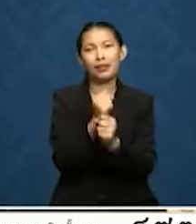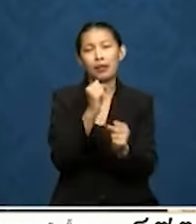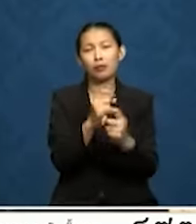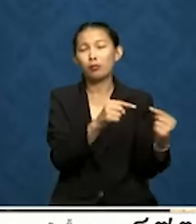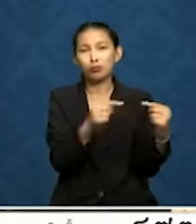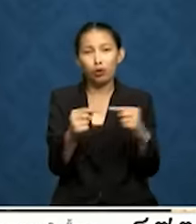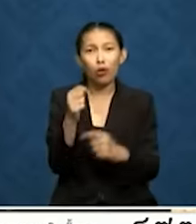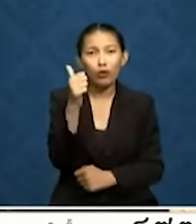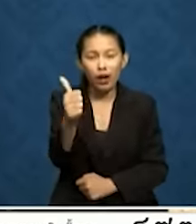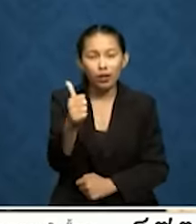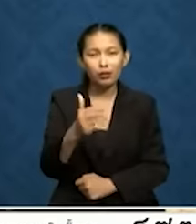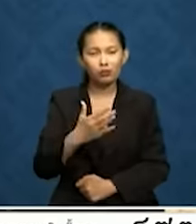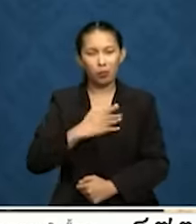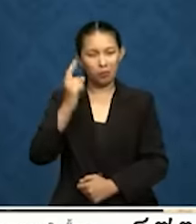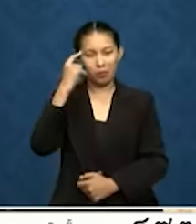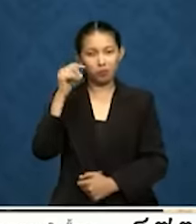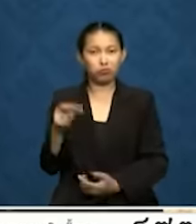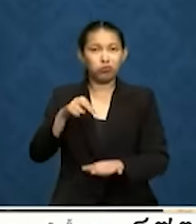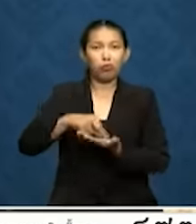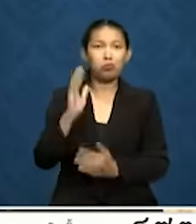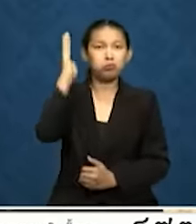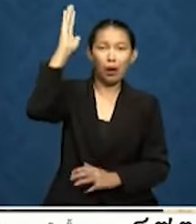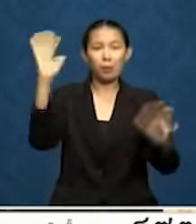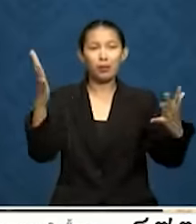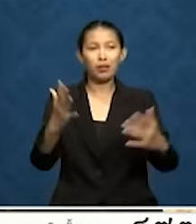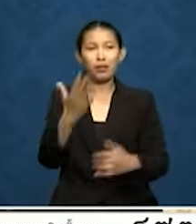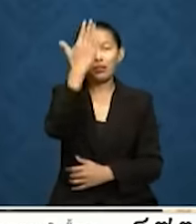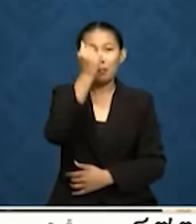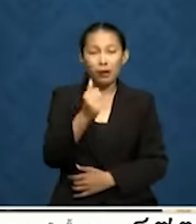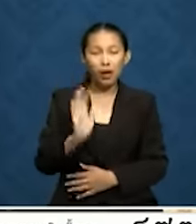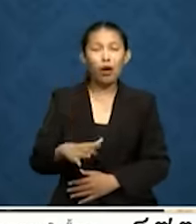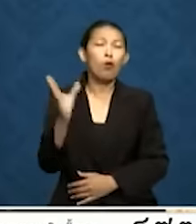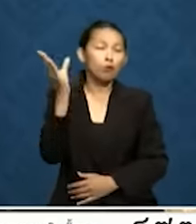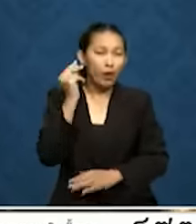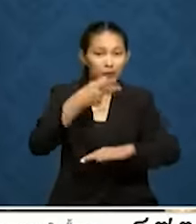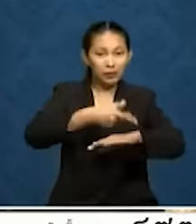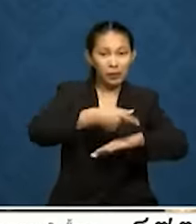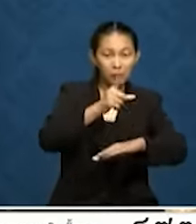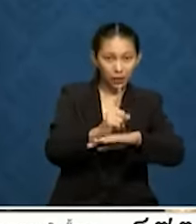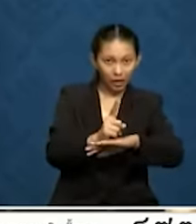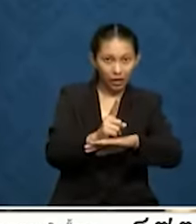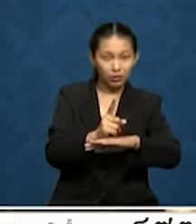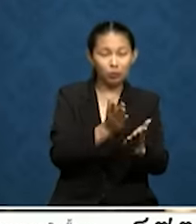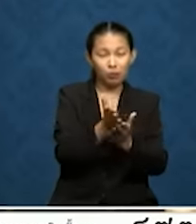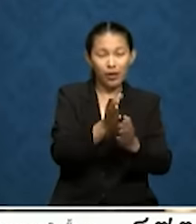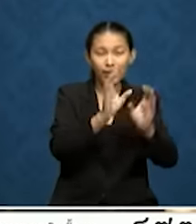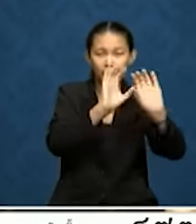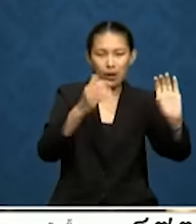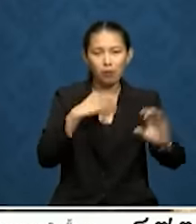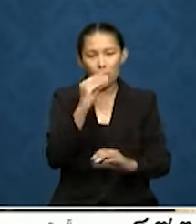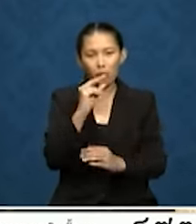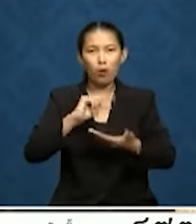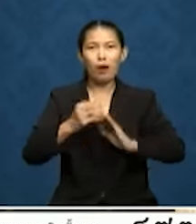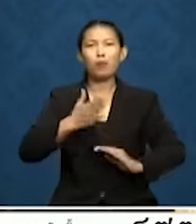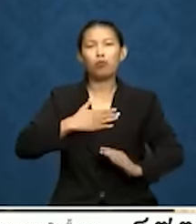อไปผมจะไม่ลุกขึ้นพูดเลยครับเมื่อฟังท่านประธานวิปพูดสองครั้งอย่างนั้นผมจึงขออนุญาตถ